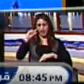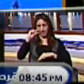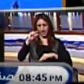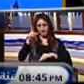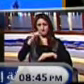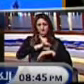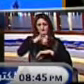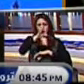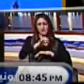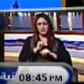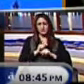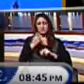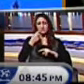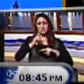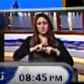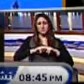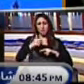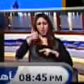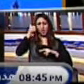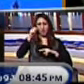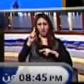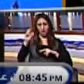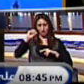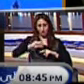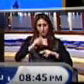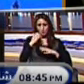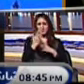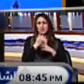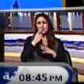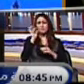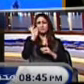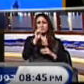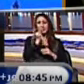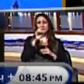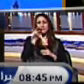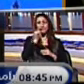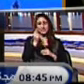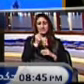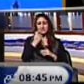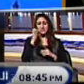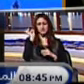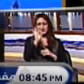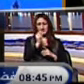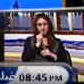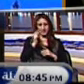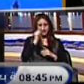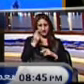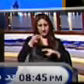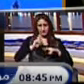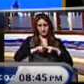الله الشهير بأبو إسلام في قضية ازدراء الأديان إلى جلسة 20 مايو